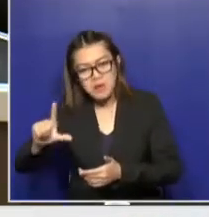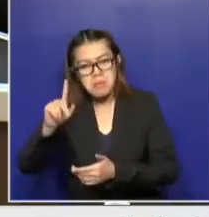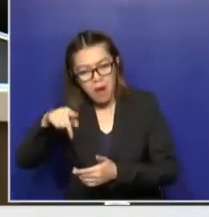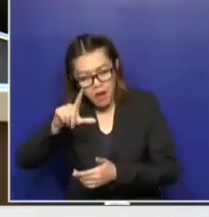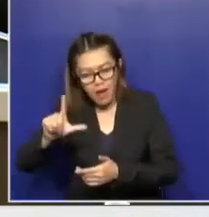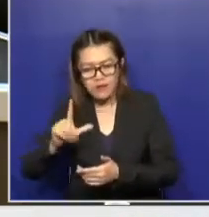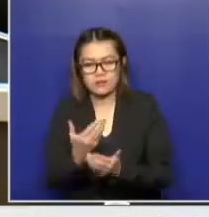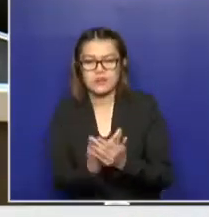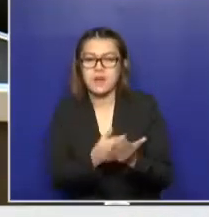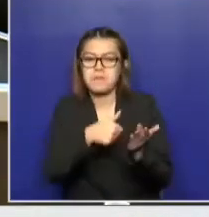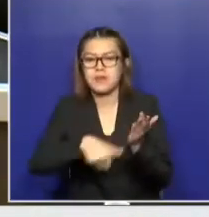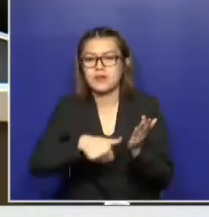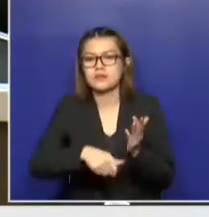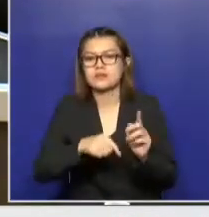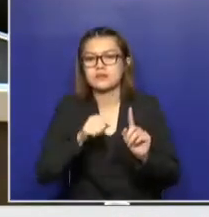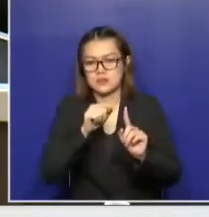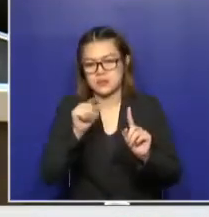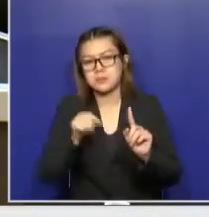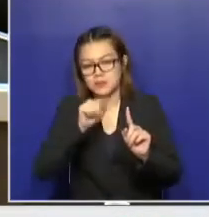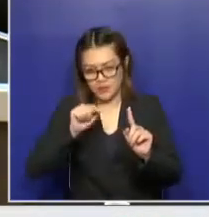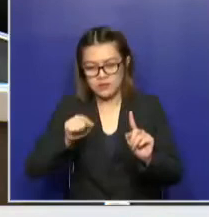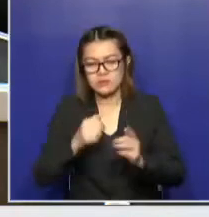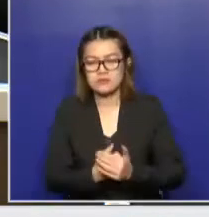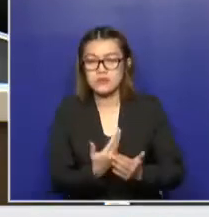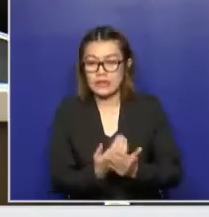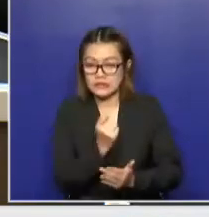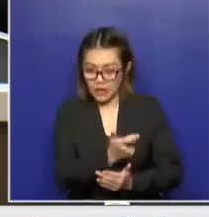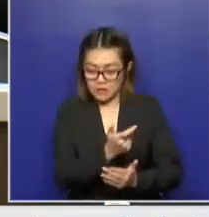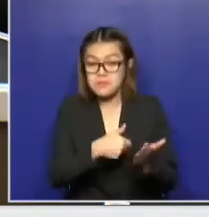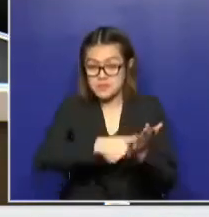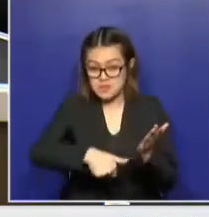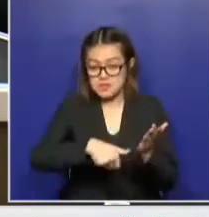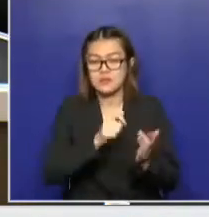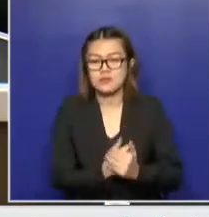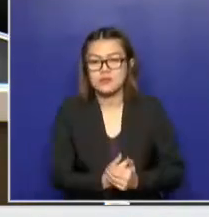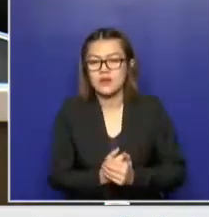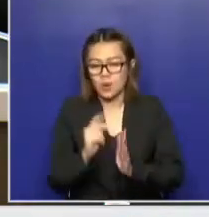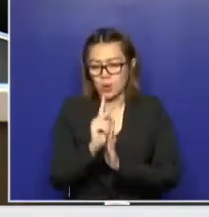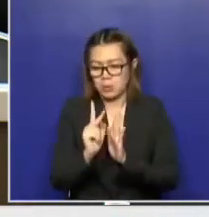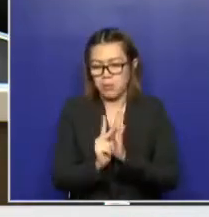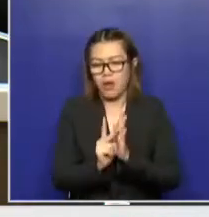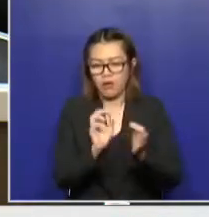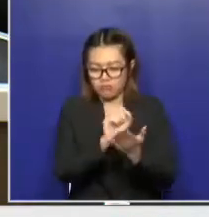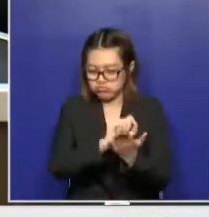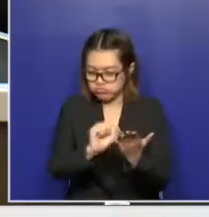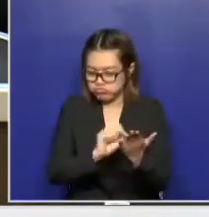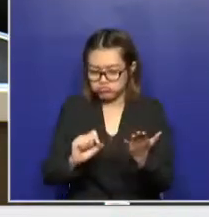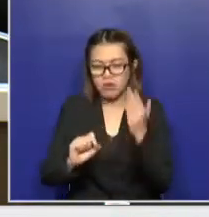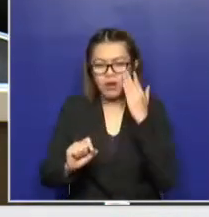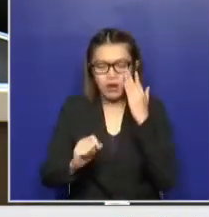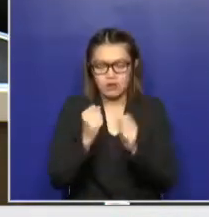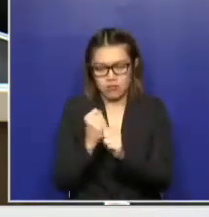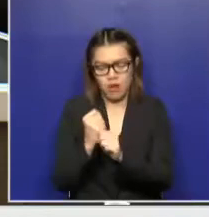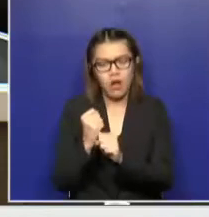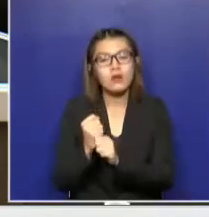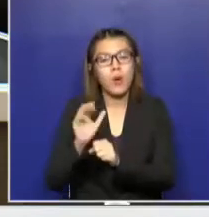สีย 1% ท่านประธานที่รบครับการเขียนกฎหมายอย่างนี้นะครับกฎหมายที่ทำให้การประกอบธุรกิจหรือการดำเนินการใด